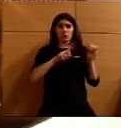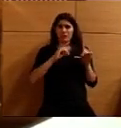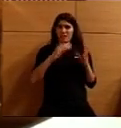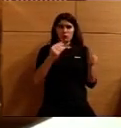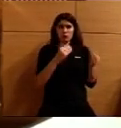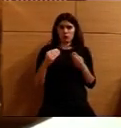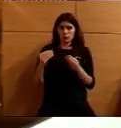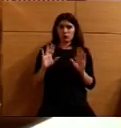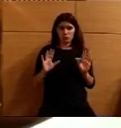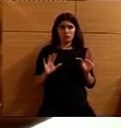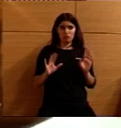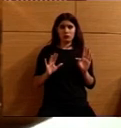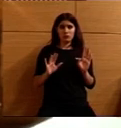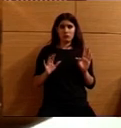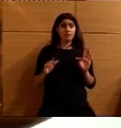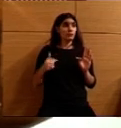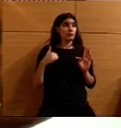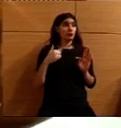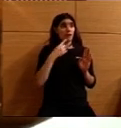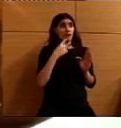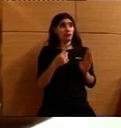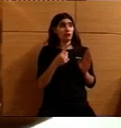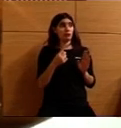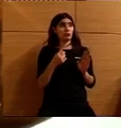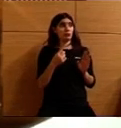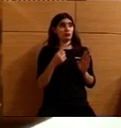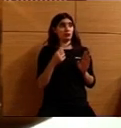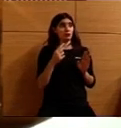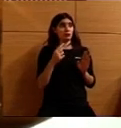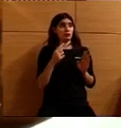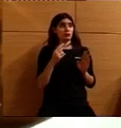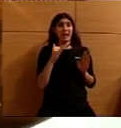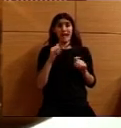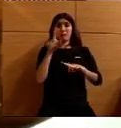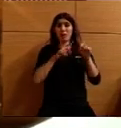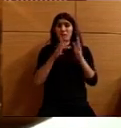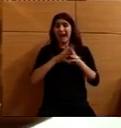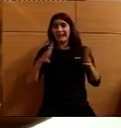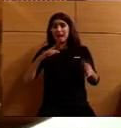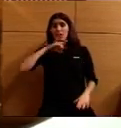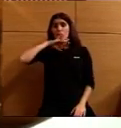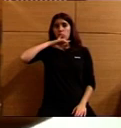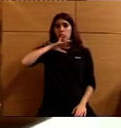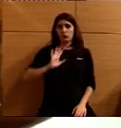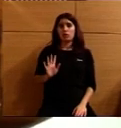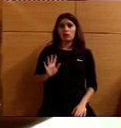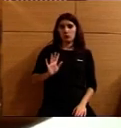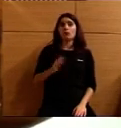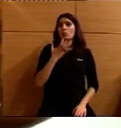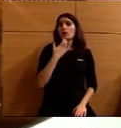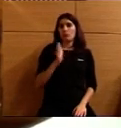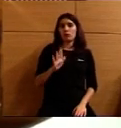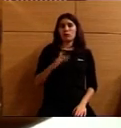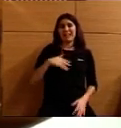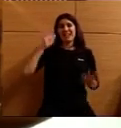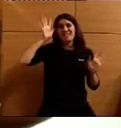I un dels verdaders problemes que n'hi ha són el de la llum. el de